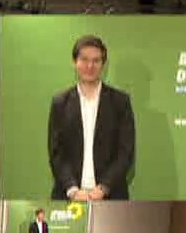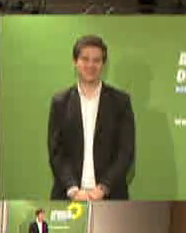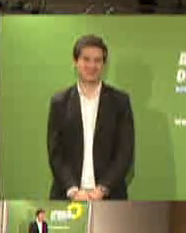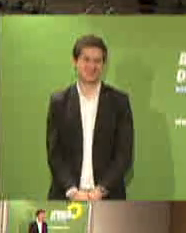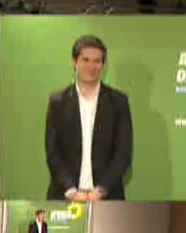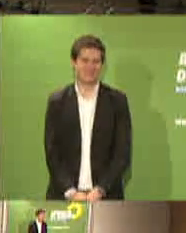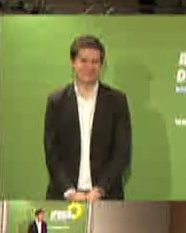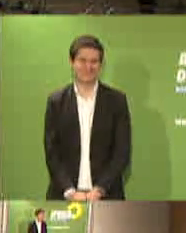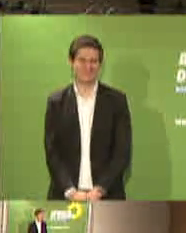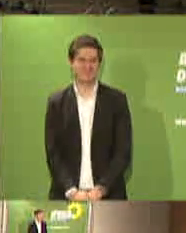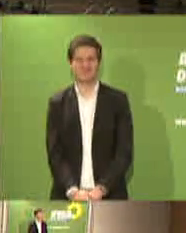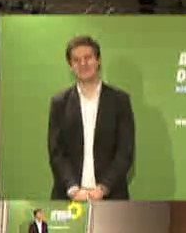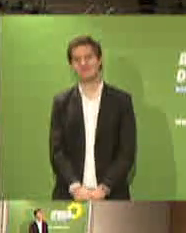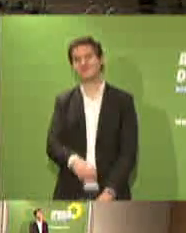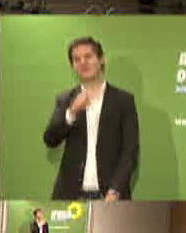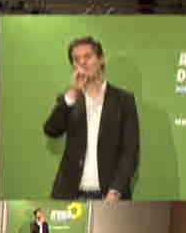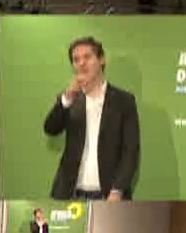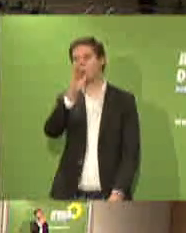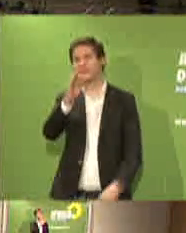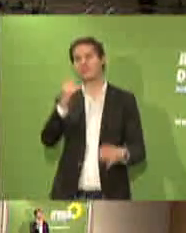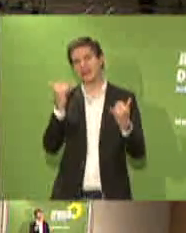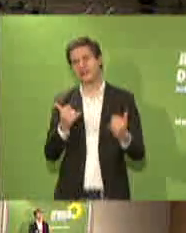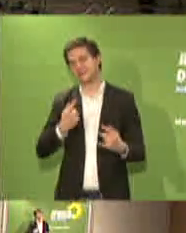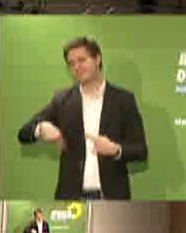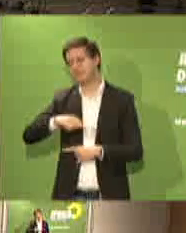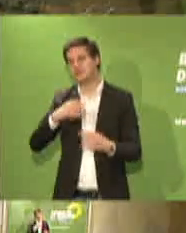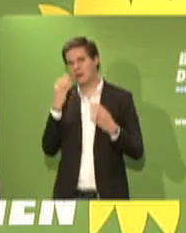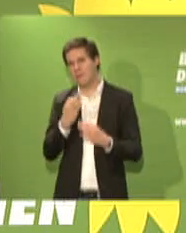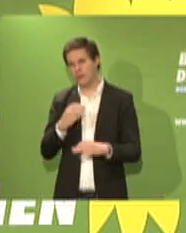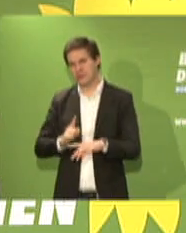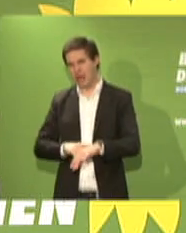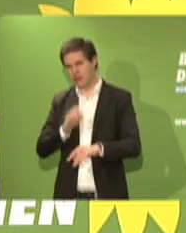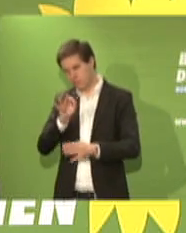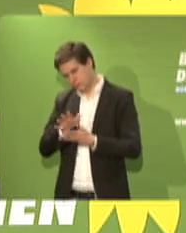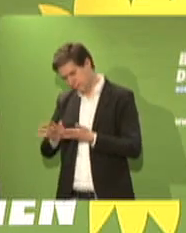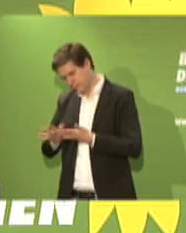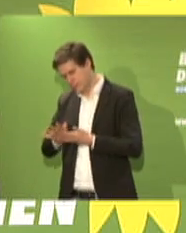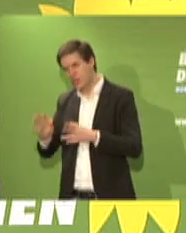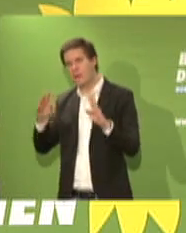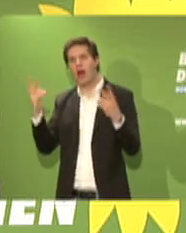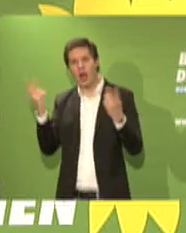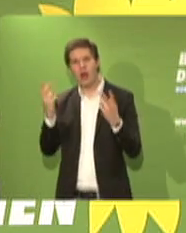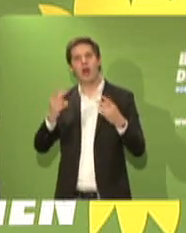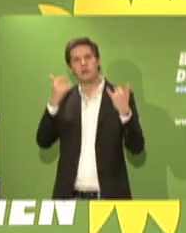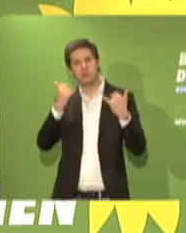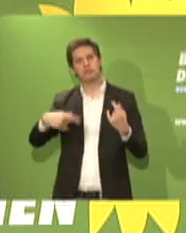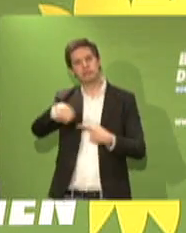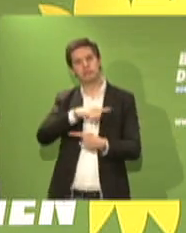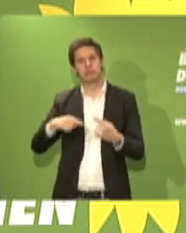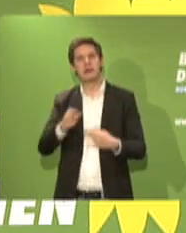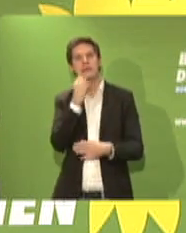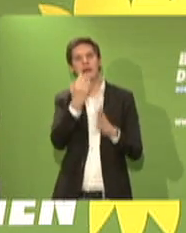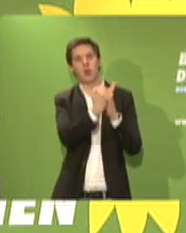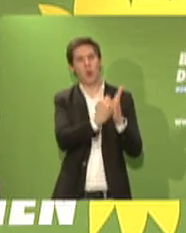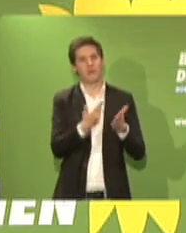Okay, jetzt werden wir ein bisschen Zeit brauchen, um auszuzählen. Wir können aber in der Zwischenzeit in der Tagesordnung schon fortfahren. Und zwar steht an